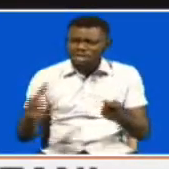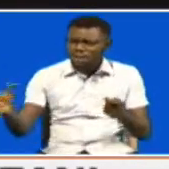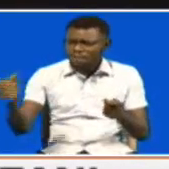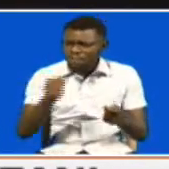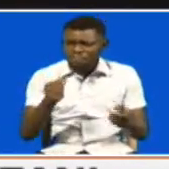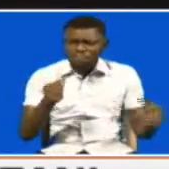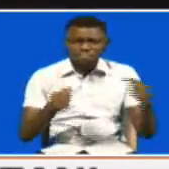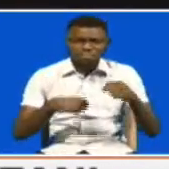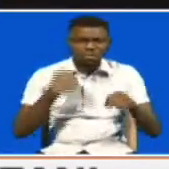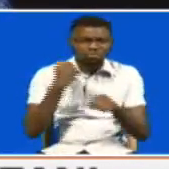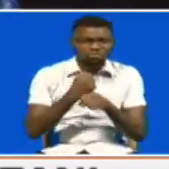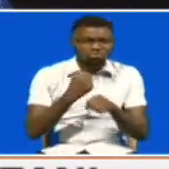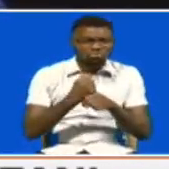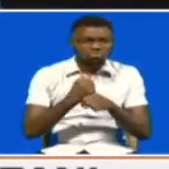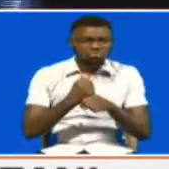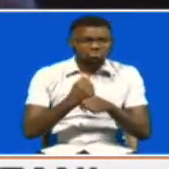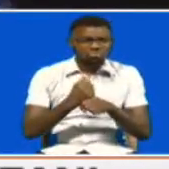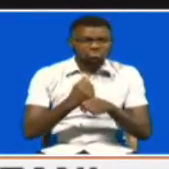ya kazi.